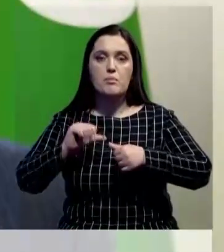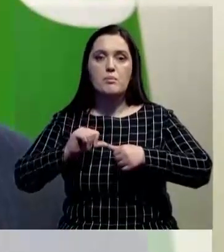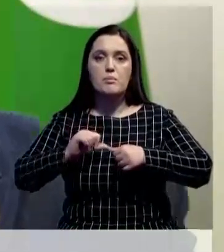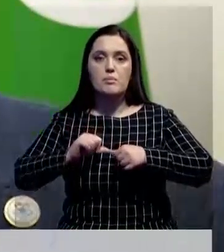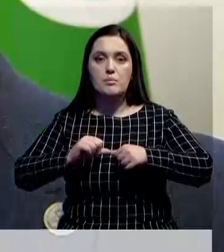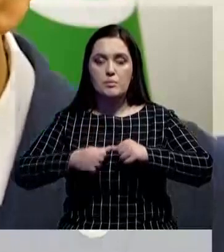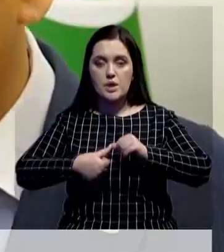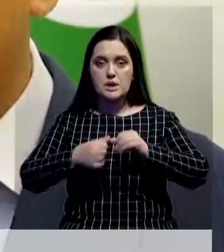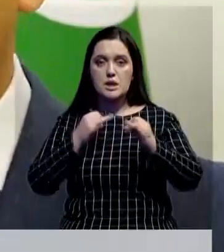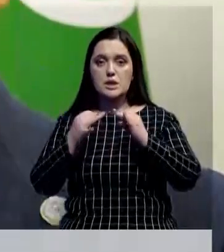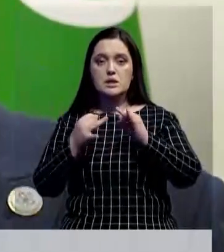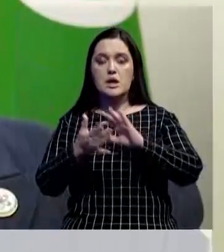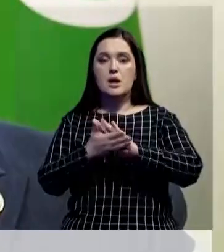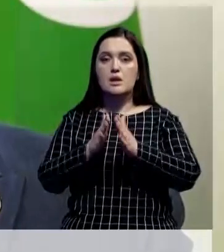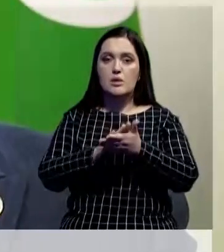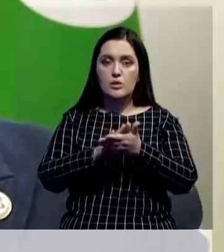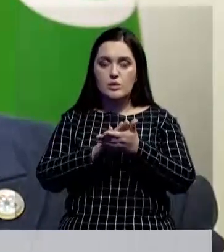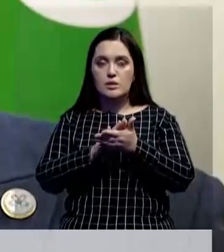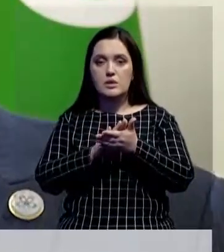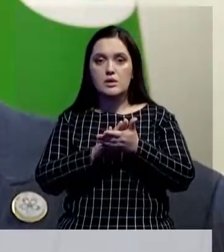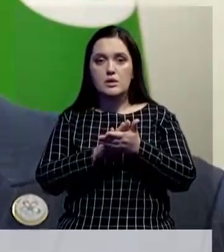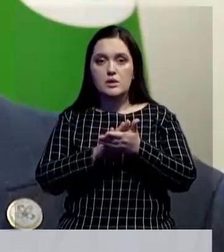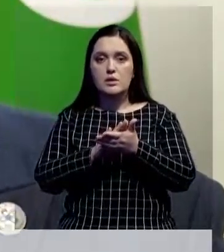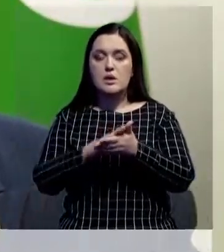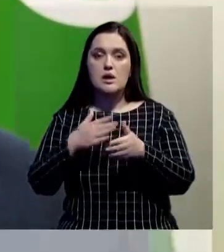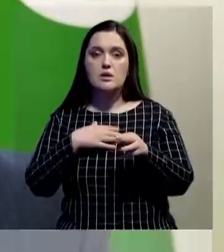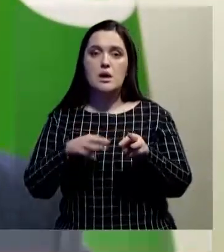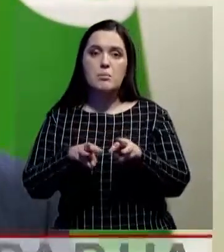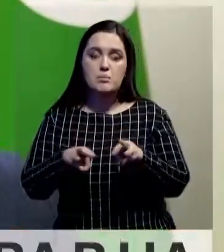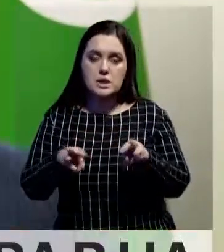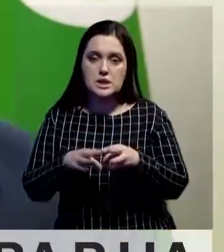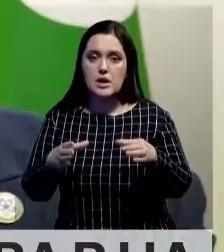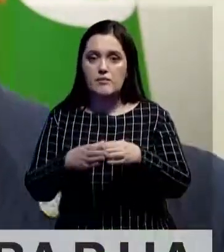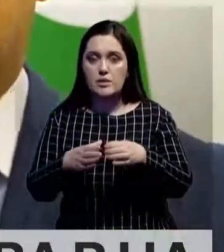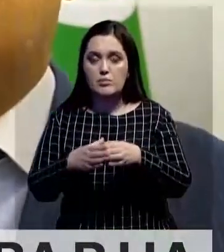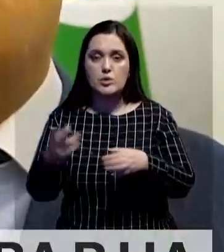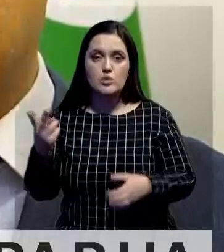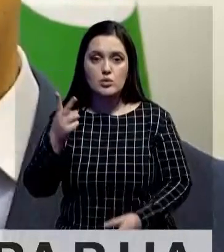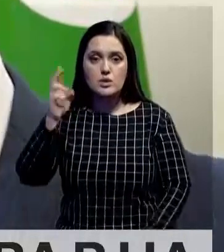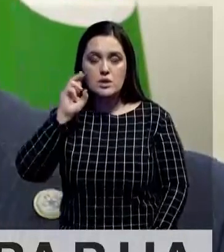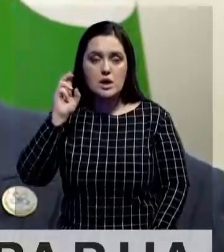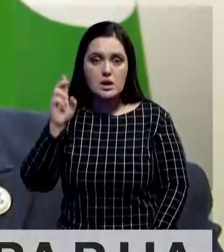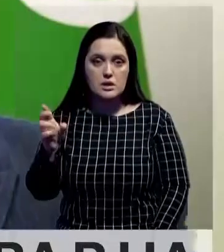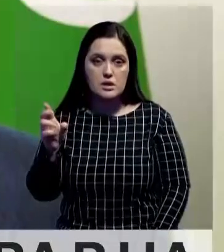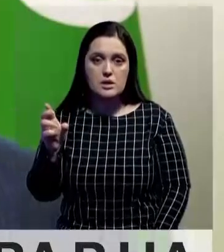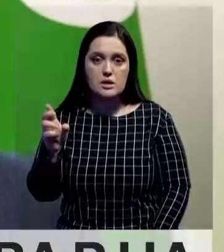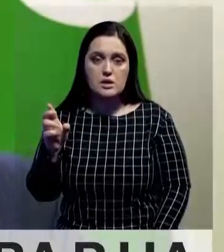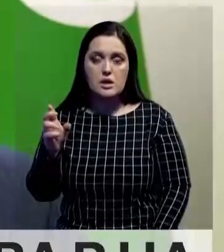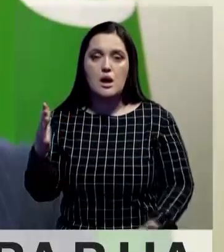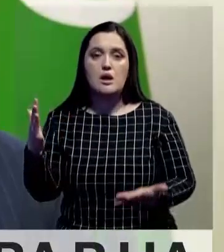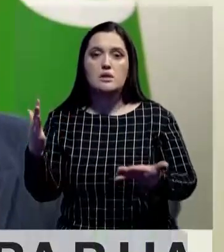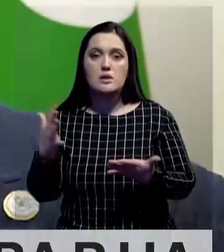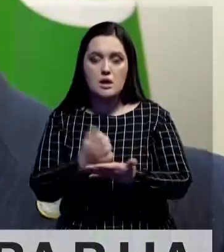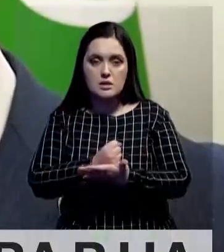основе диалог между нашими министерствами, ведомствами двух стран. И, значит, достигнуты